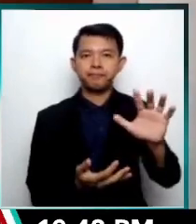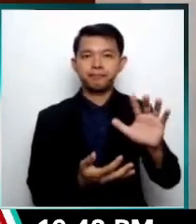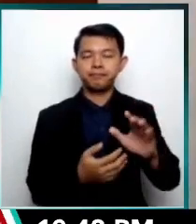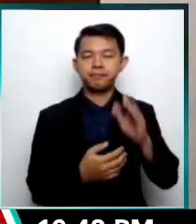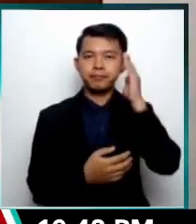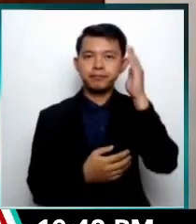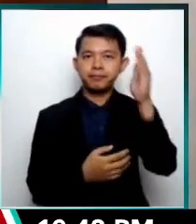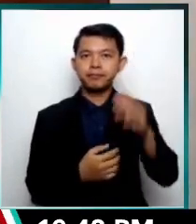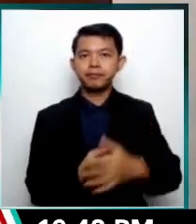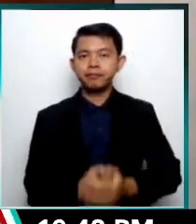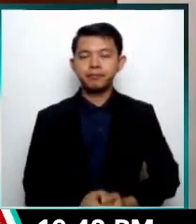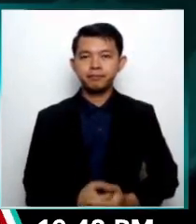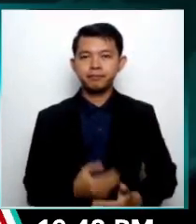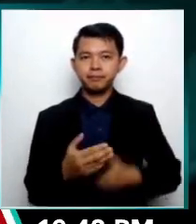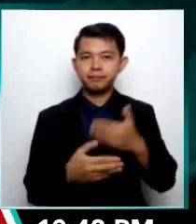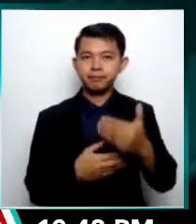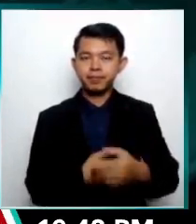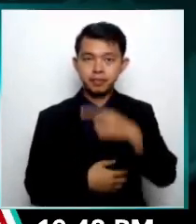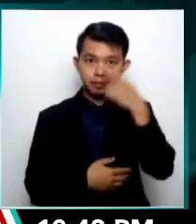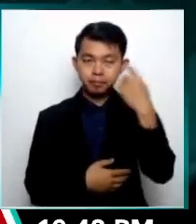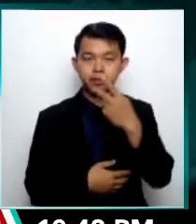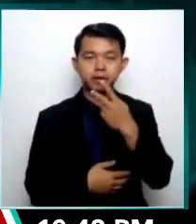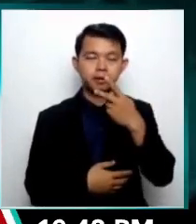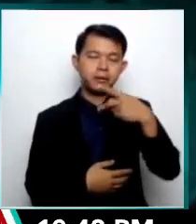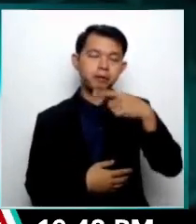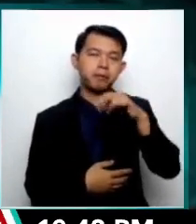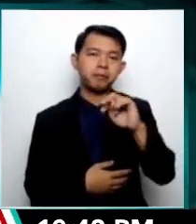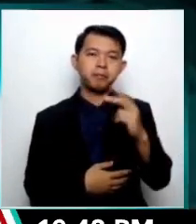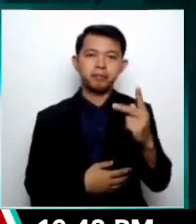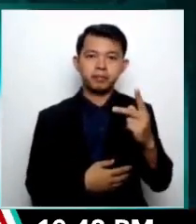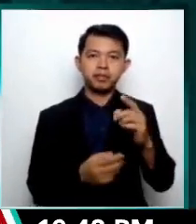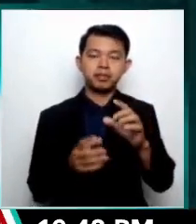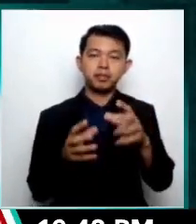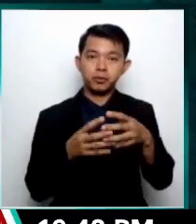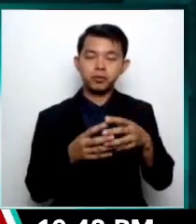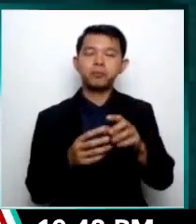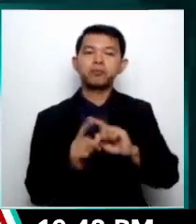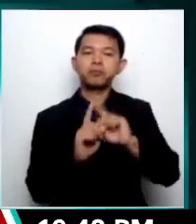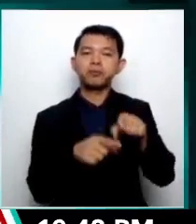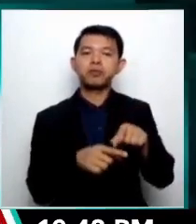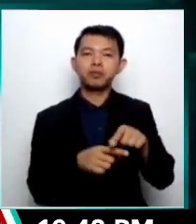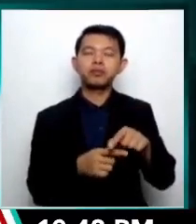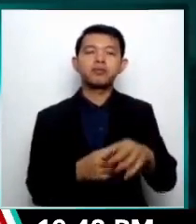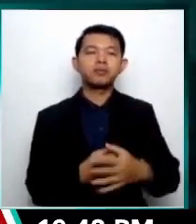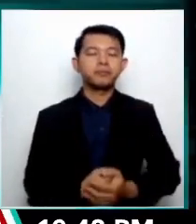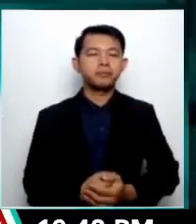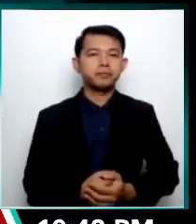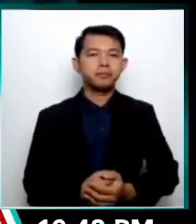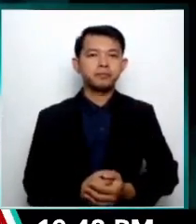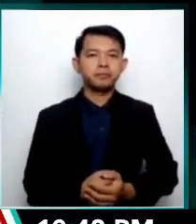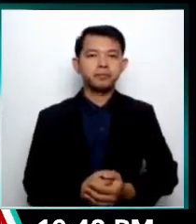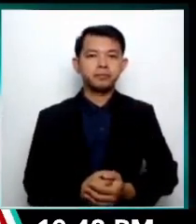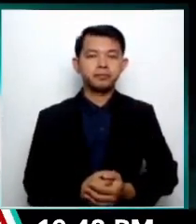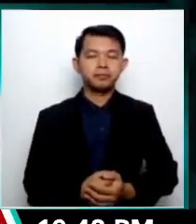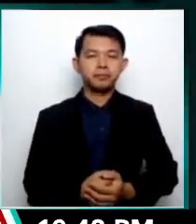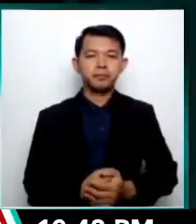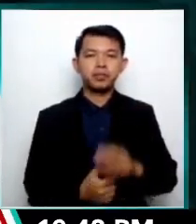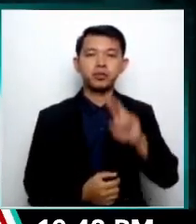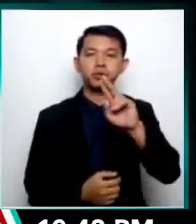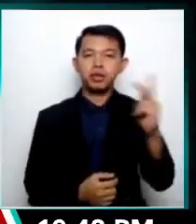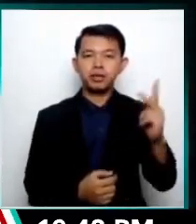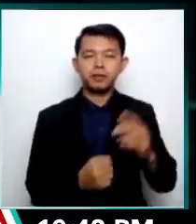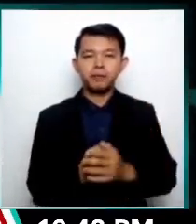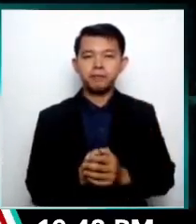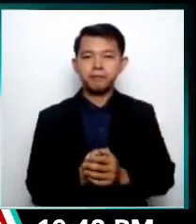Blackpink. Guests ang grupo sa state banquet ng South Korea at UK sa Buckingham Palace. Kinilala pa sila ni King Charles